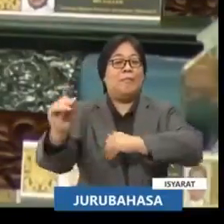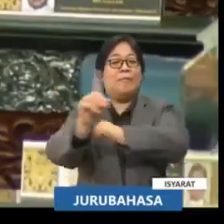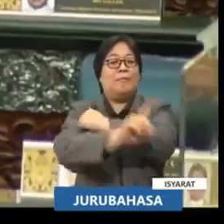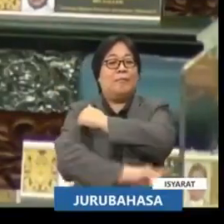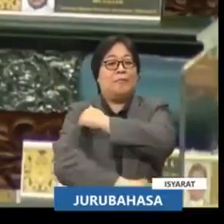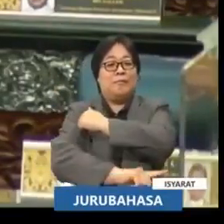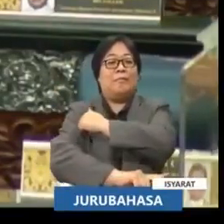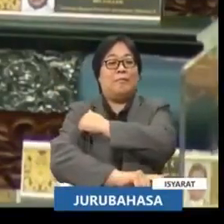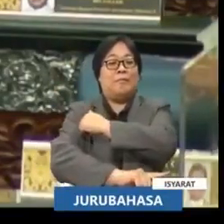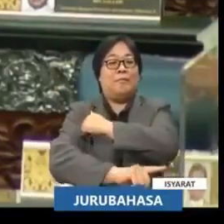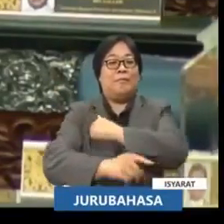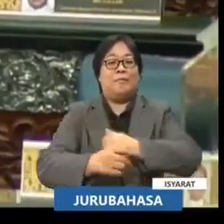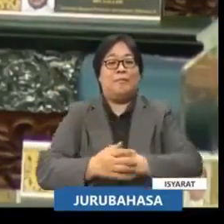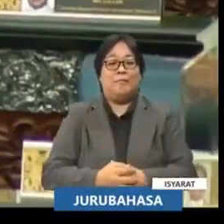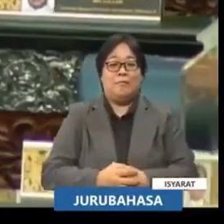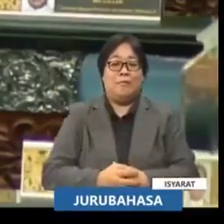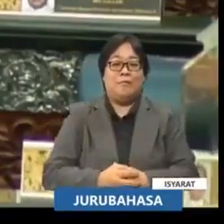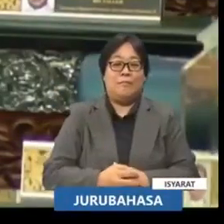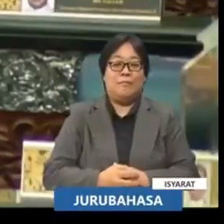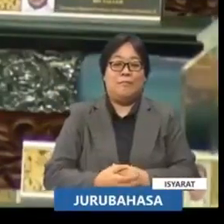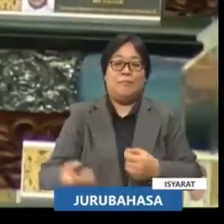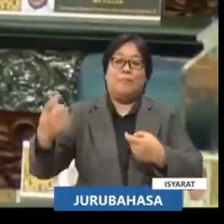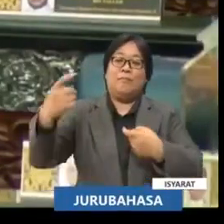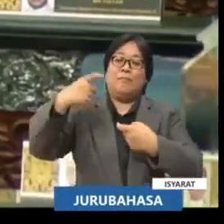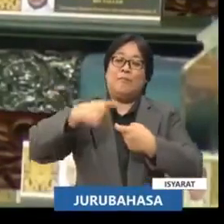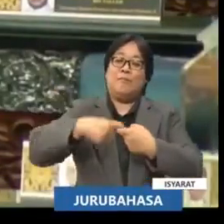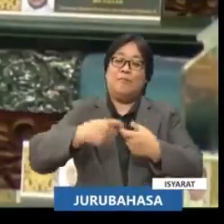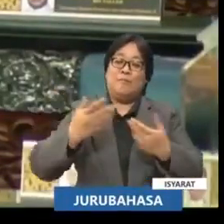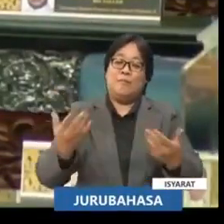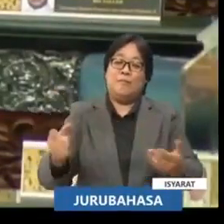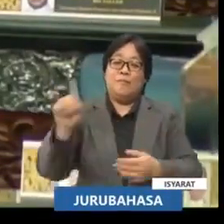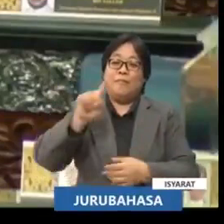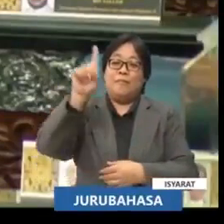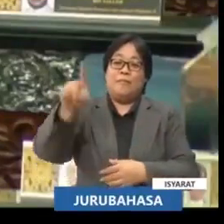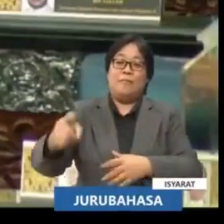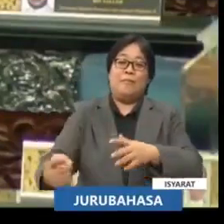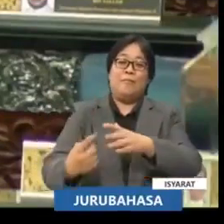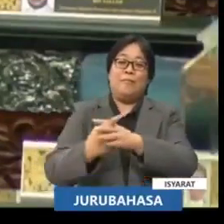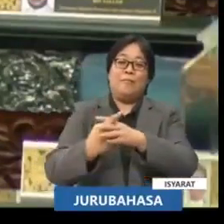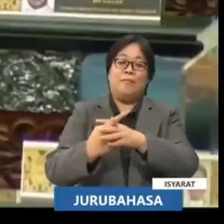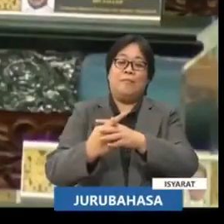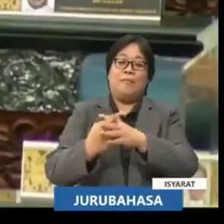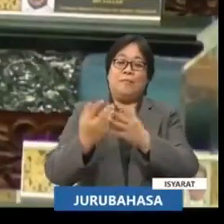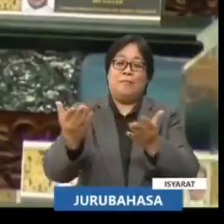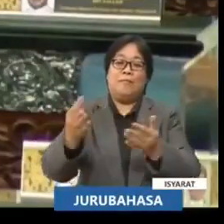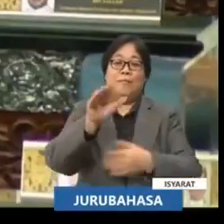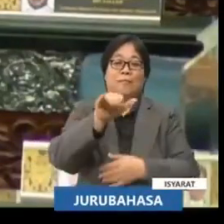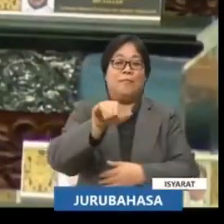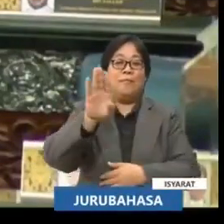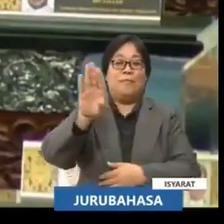yang kait rapat dengan soalan dibangkitkan oleh yang berhormat Tuan Sri.